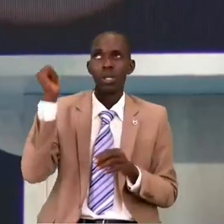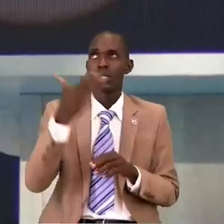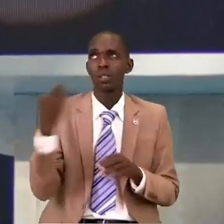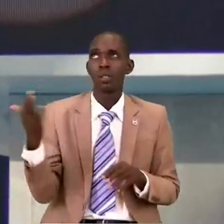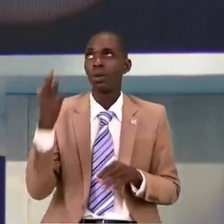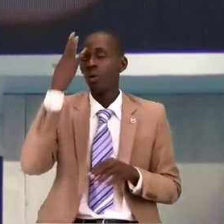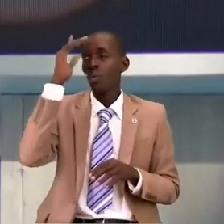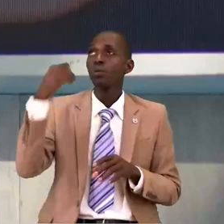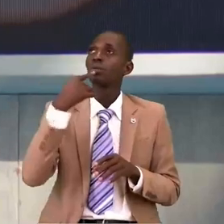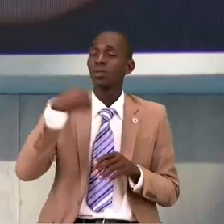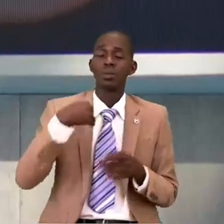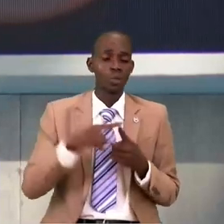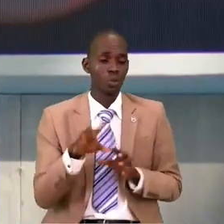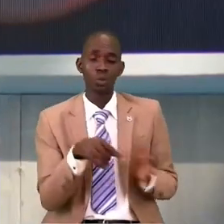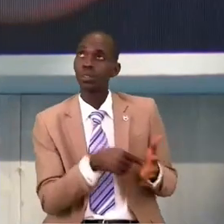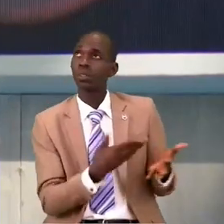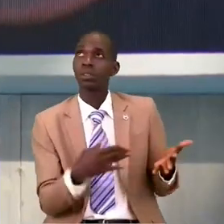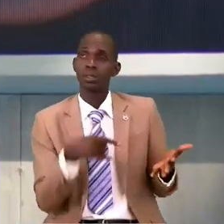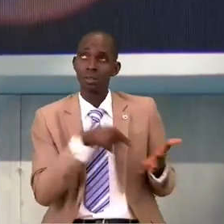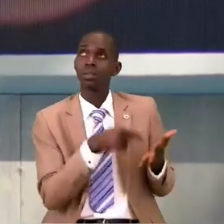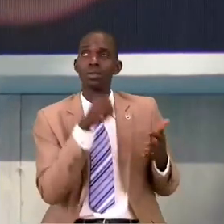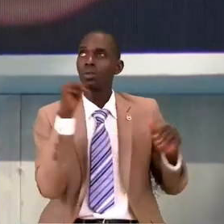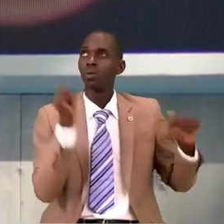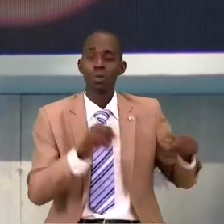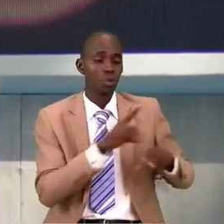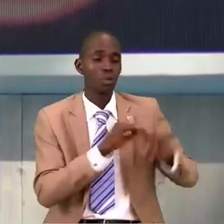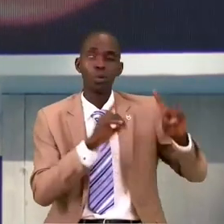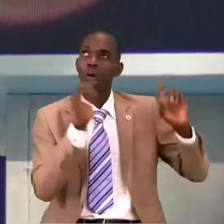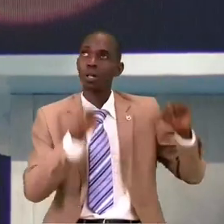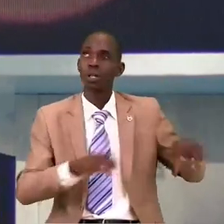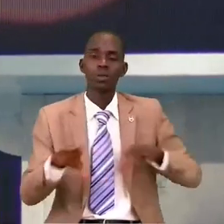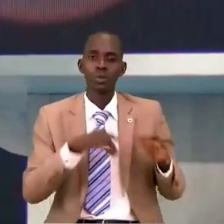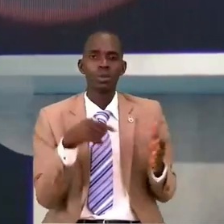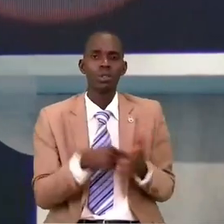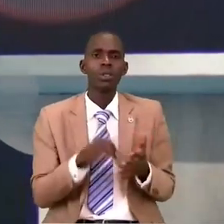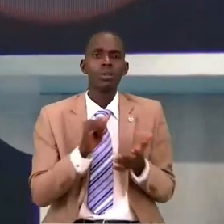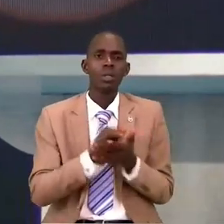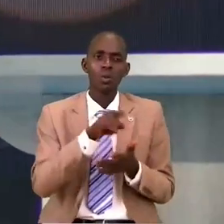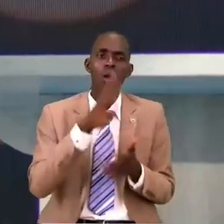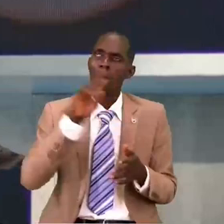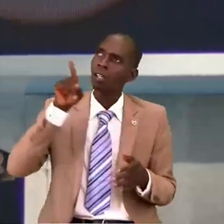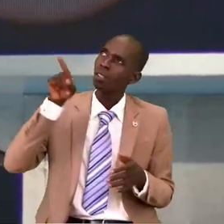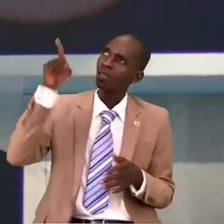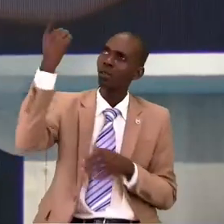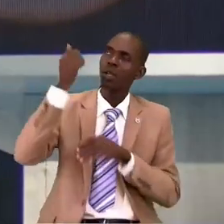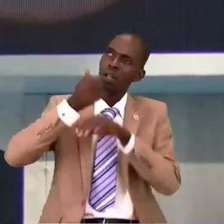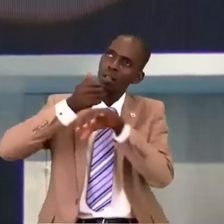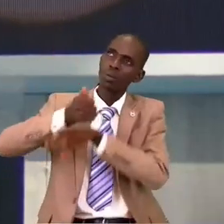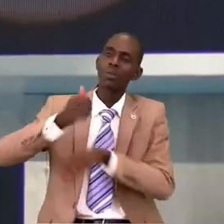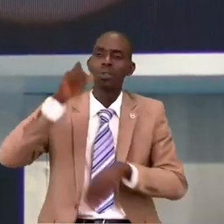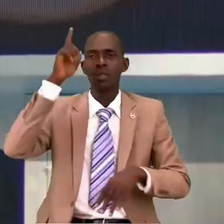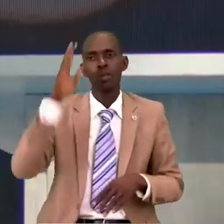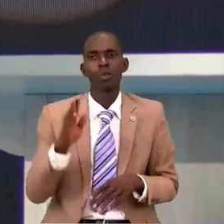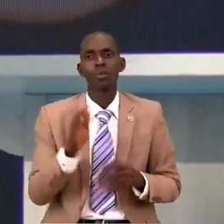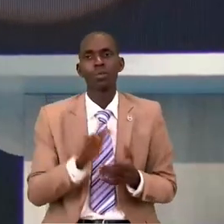faire. Tu es en train de taxer Dieu d'ignorant. Il te dit de faire quelque chose.